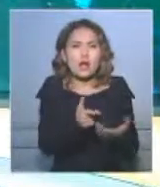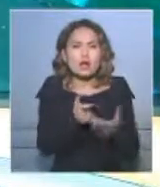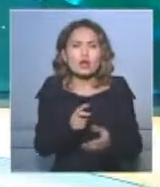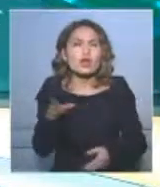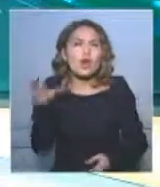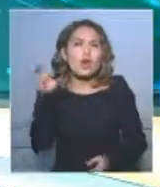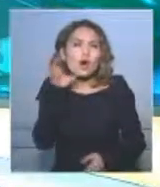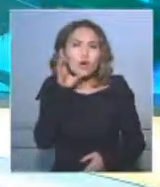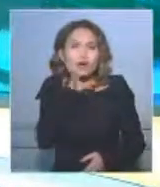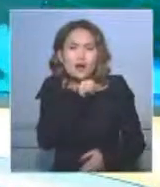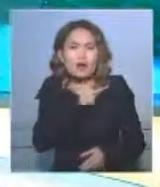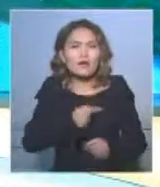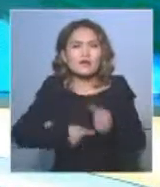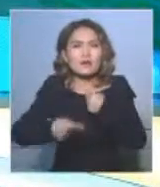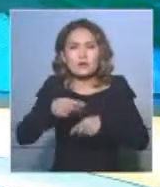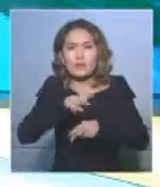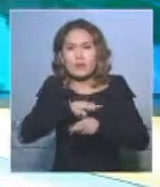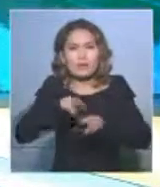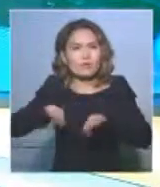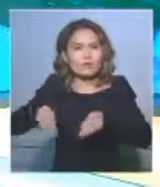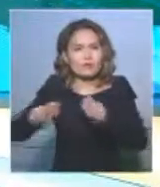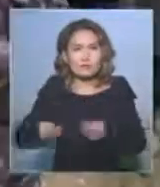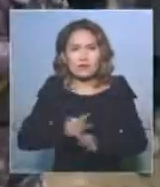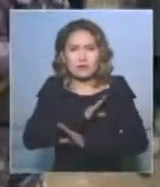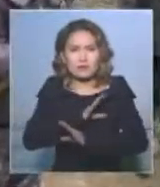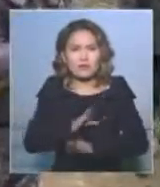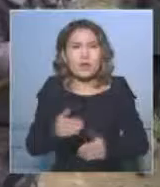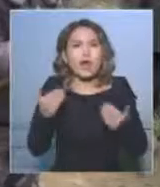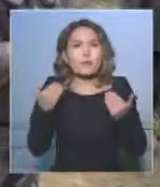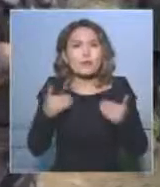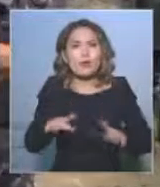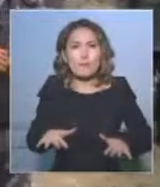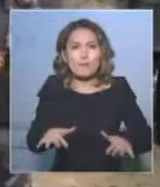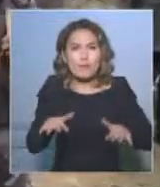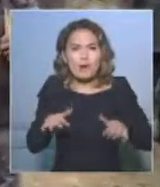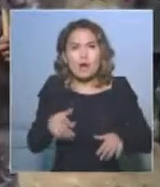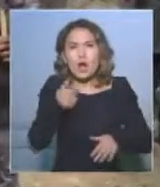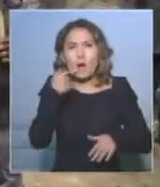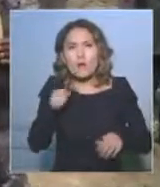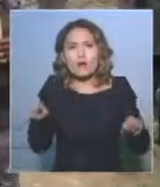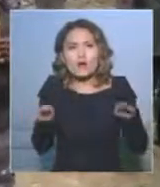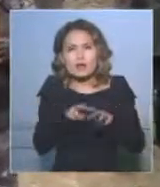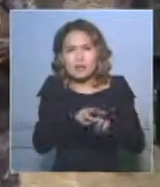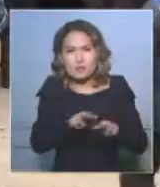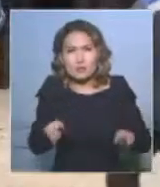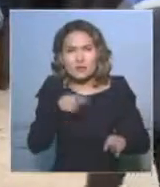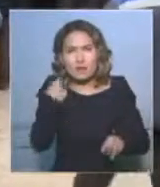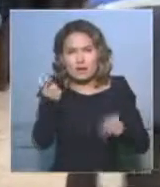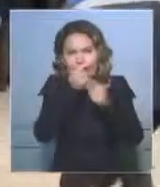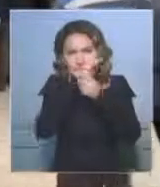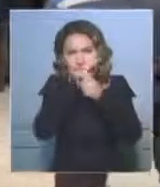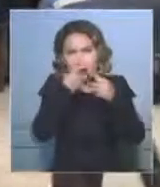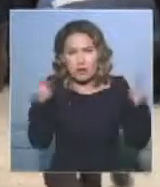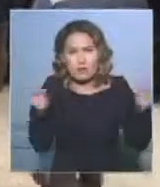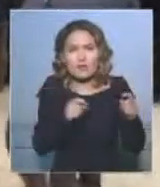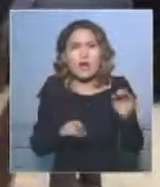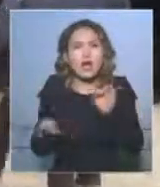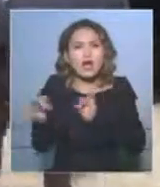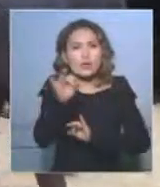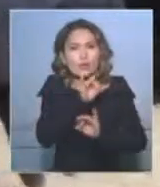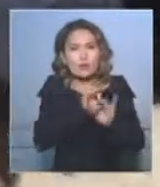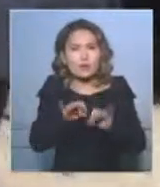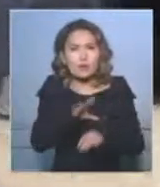әлі күнге тұрғындардың қолында жүр. Бұл туралы парламенттегі халықаралық істер, қорғаныс және қауіпсіздік комитетінің отырысында ішкі